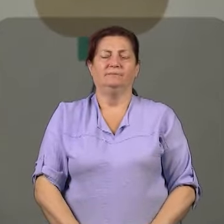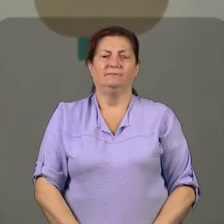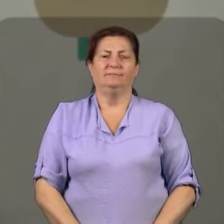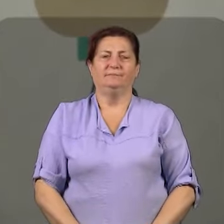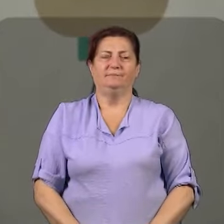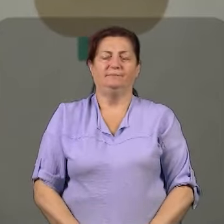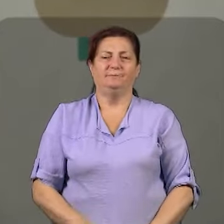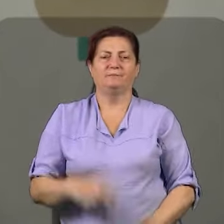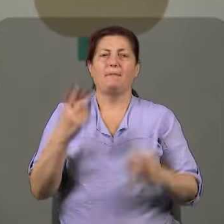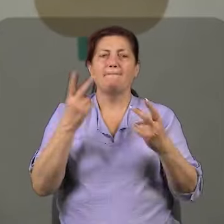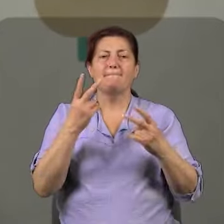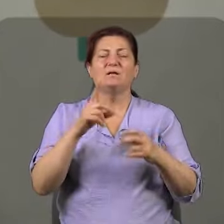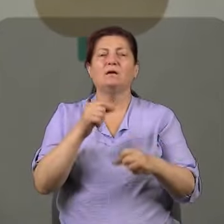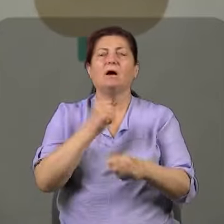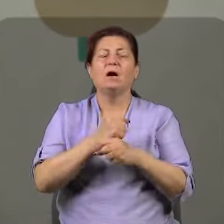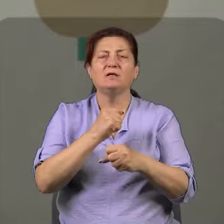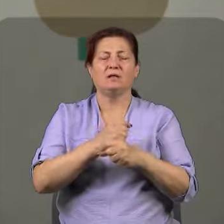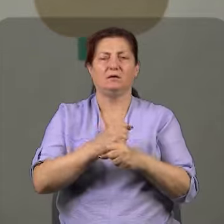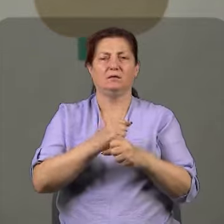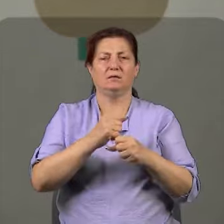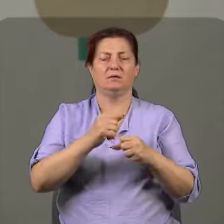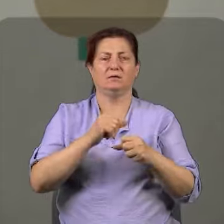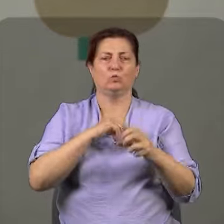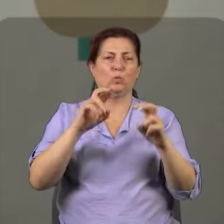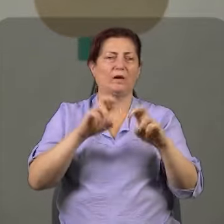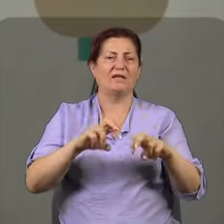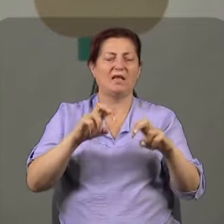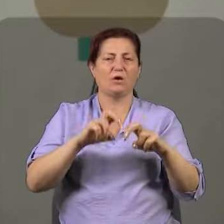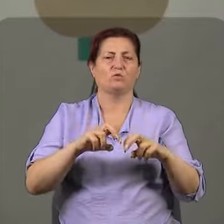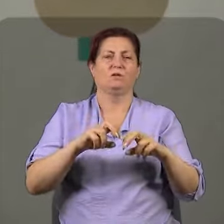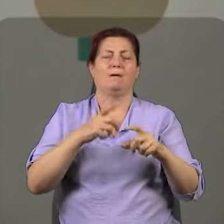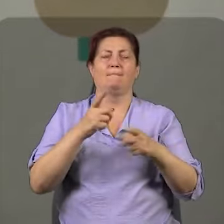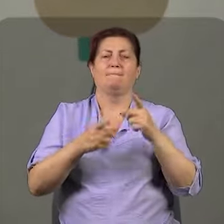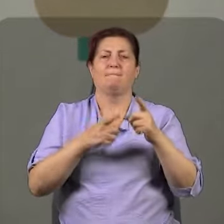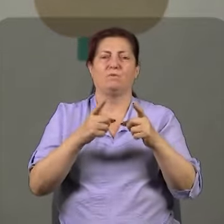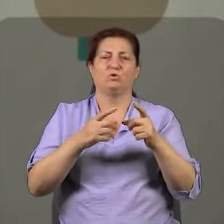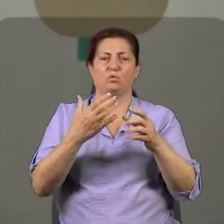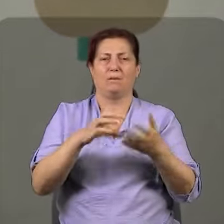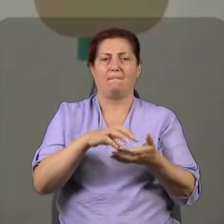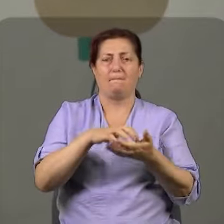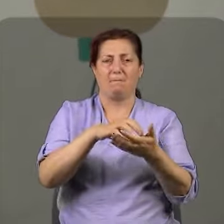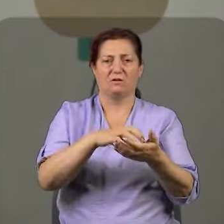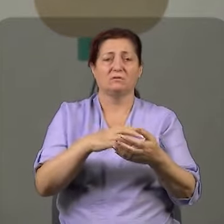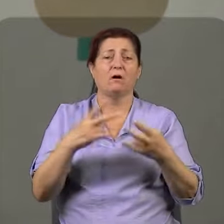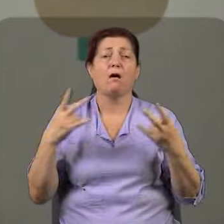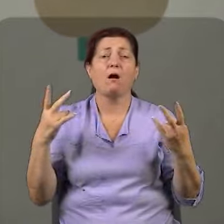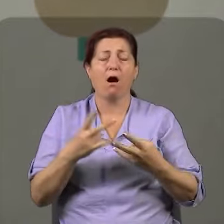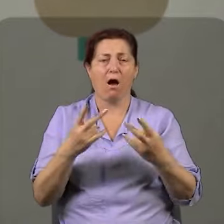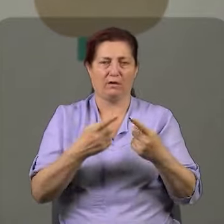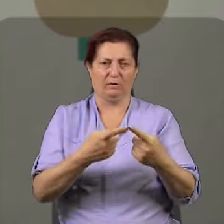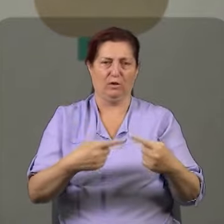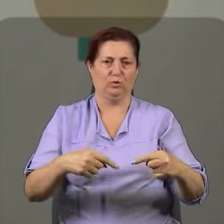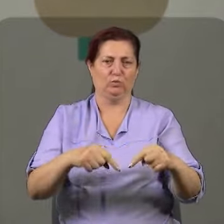իրական հետազոտությունների մշակումների մասը պետական ոնց որ կարիքների շուրջ, էլի